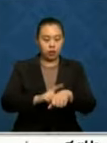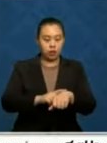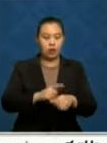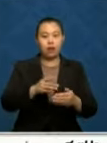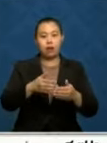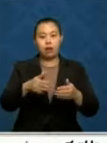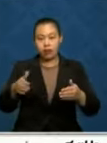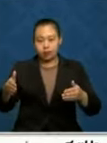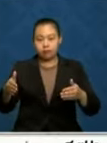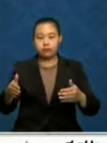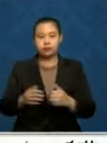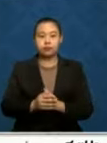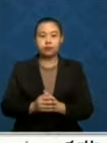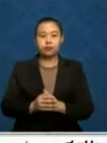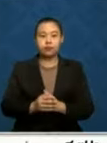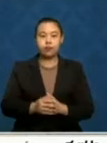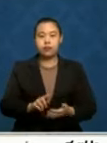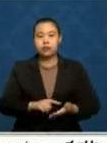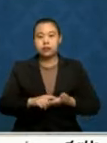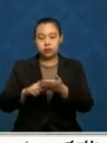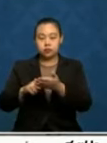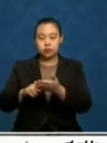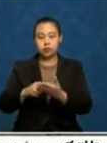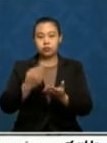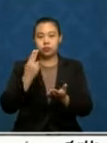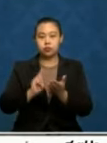สและสวได้รับทราบด้วยครับผมขอบคุณมากครับ